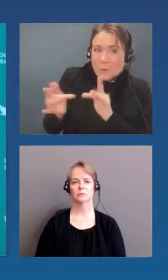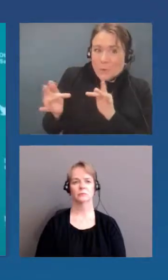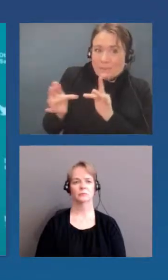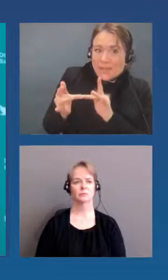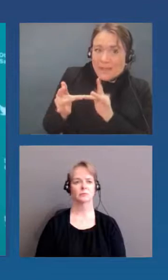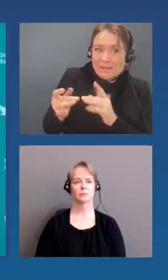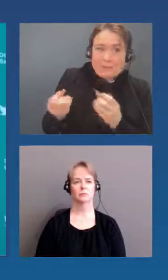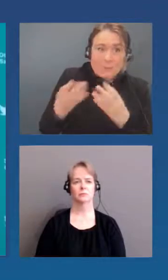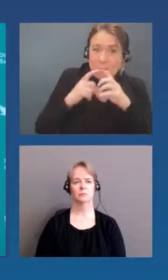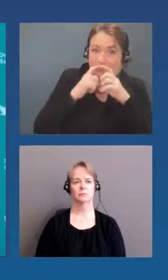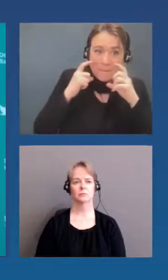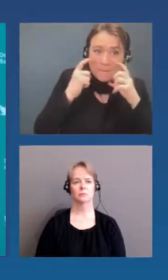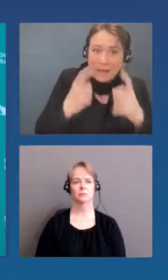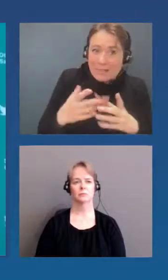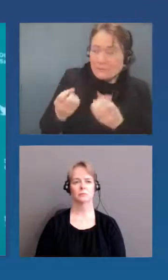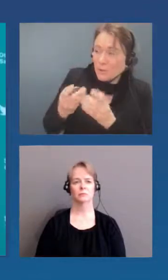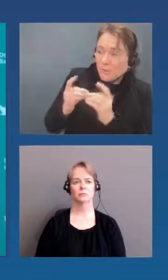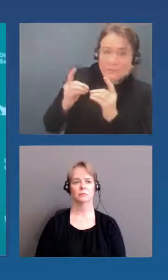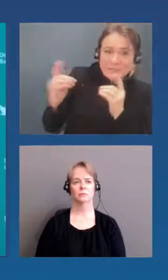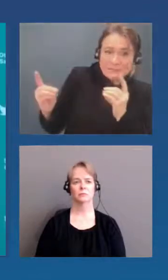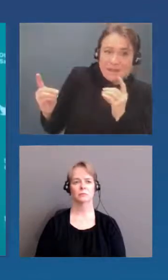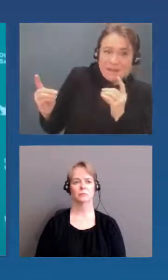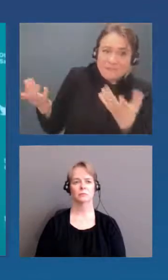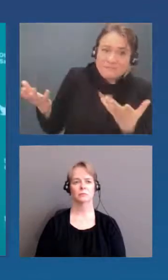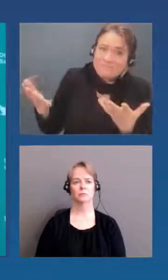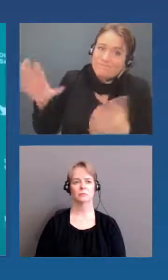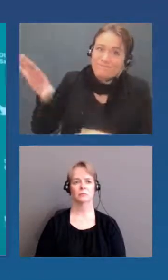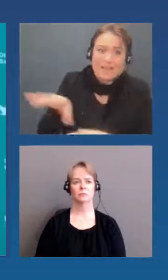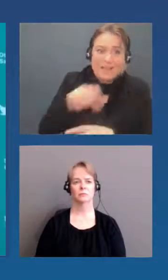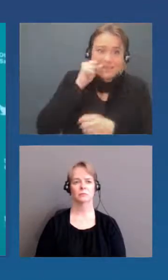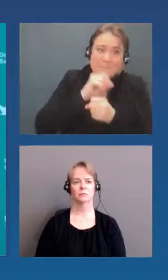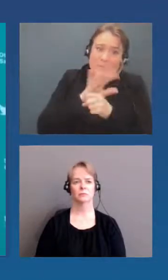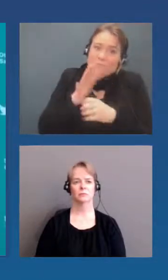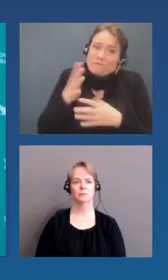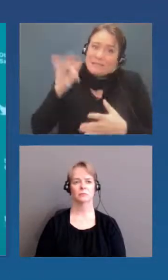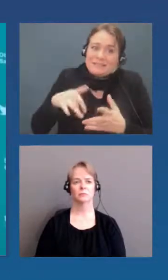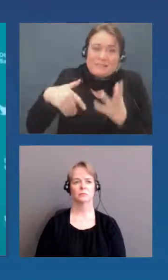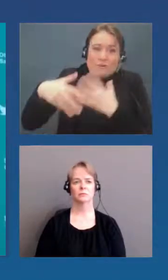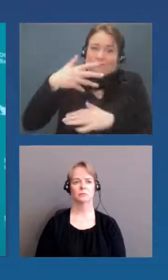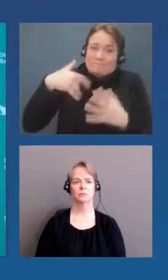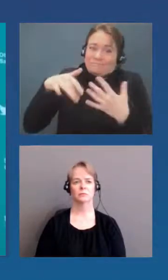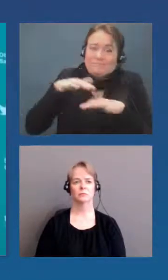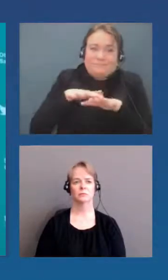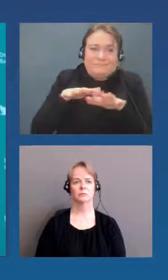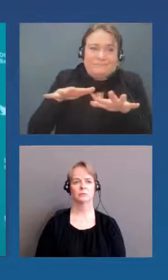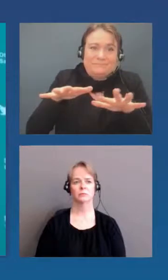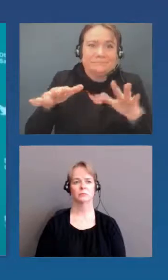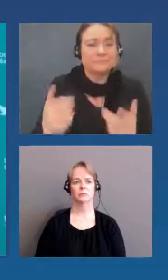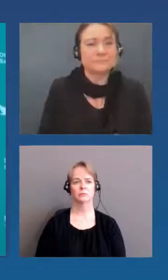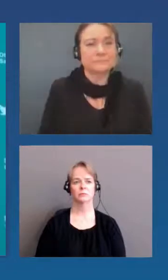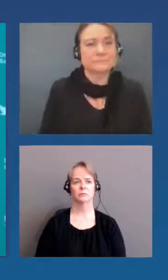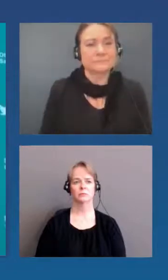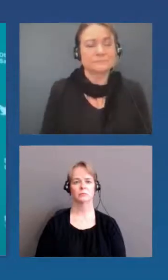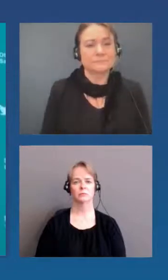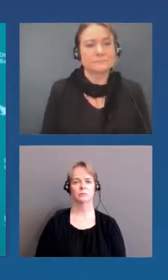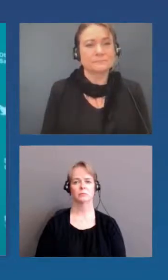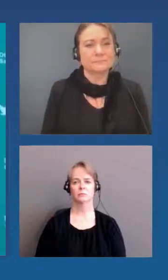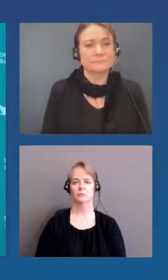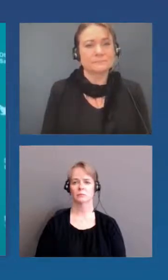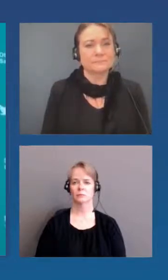sans masque, sans distanciation. C'est où le COVID-19 est transmis.